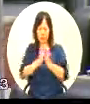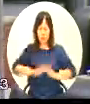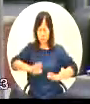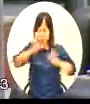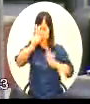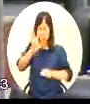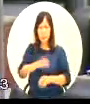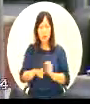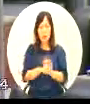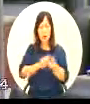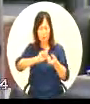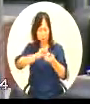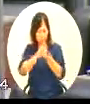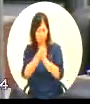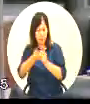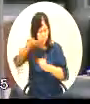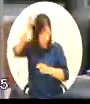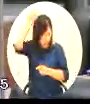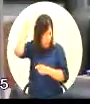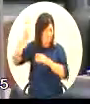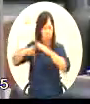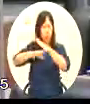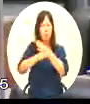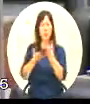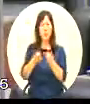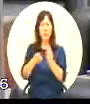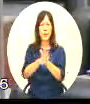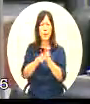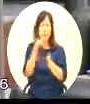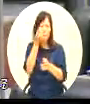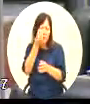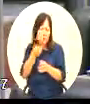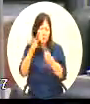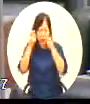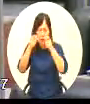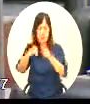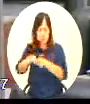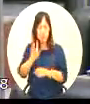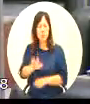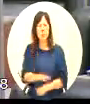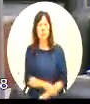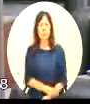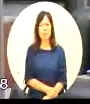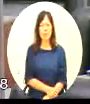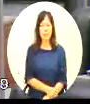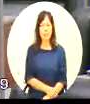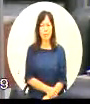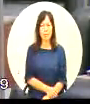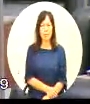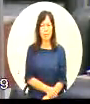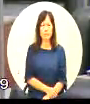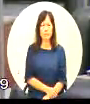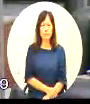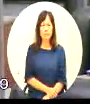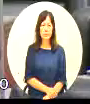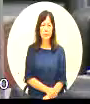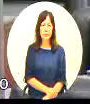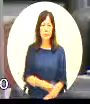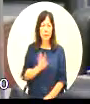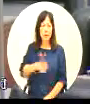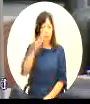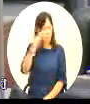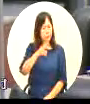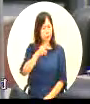我们一起来翻转过去不公平被不公平对待的高雄。所以前面我想我先用一些时间